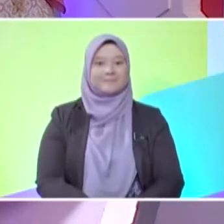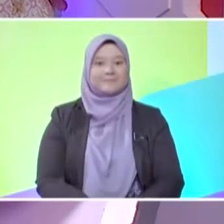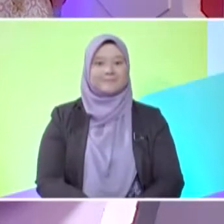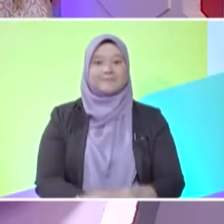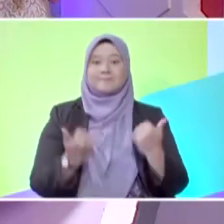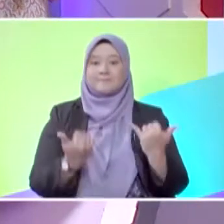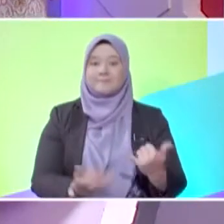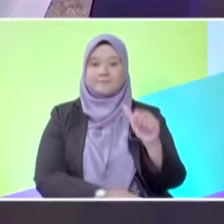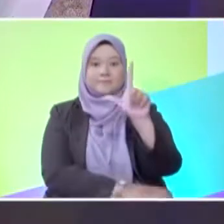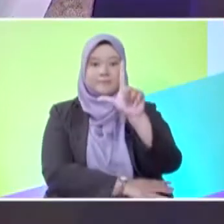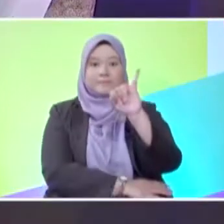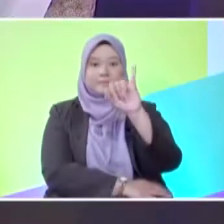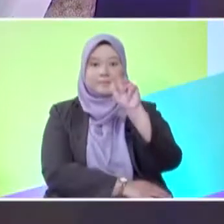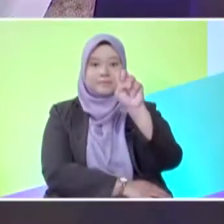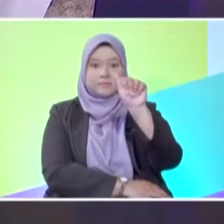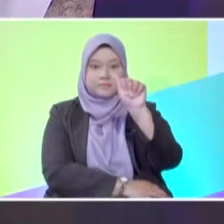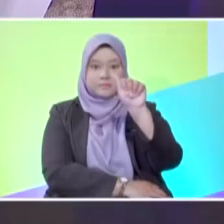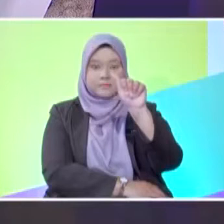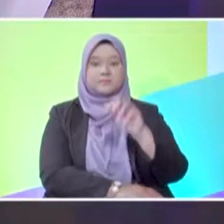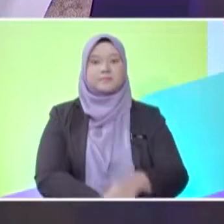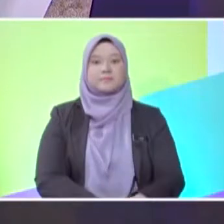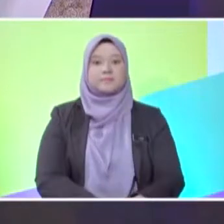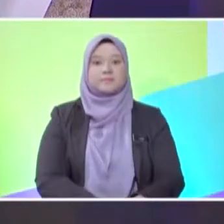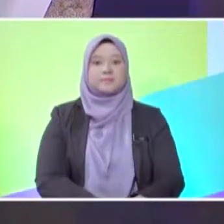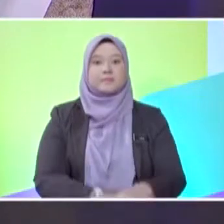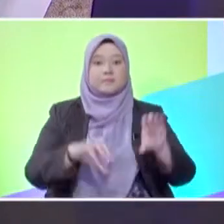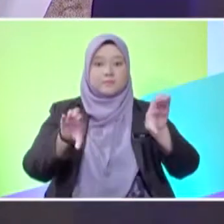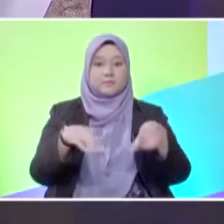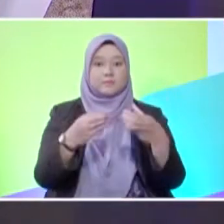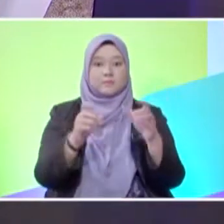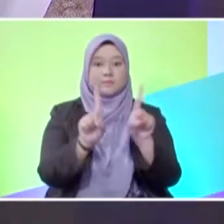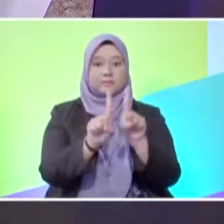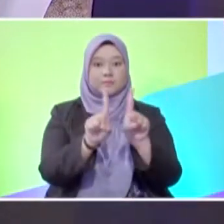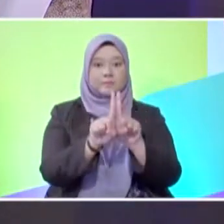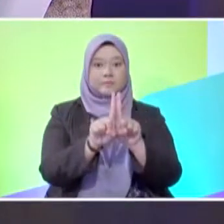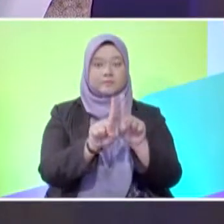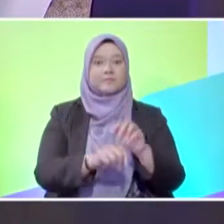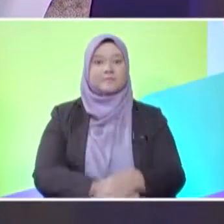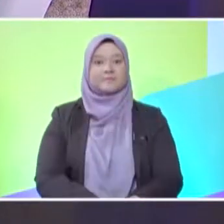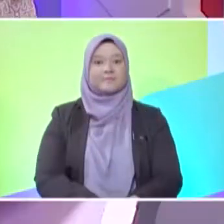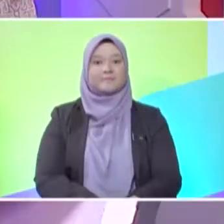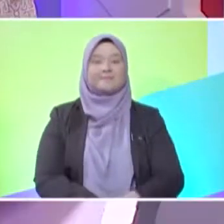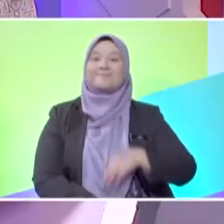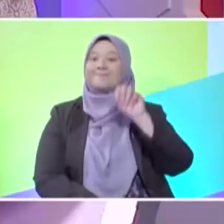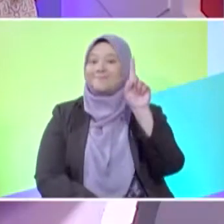number 5 jombre mereka rumah kita buat sama-sama dengan cek bocah okejob